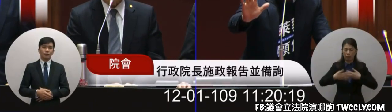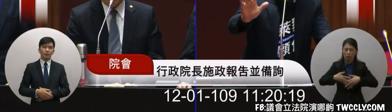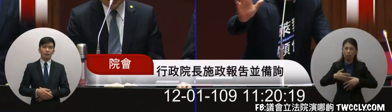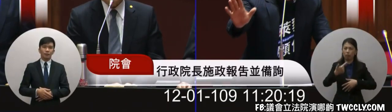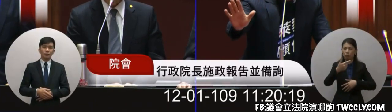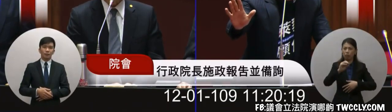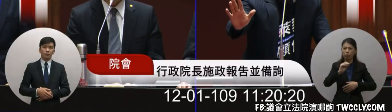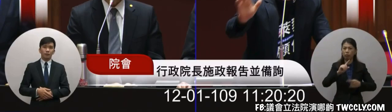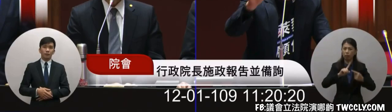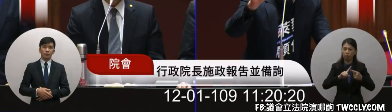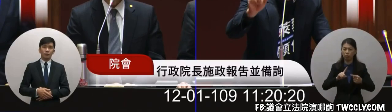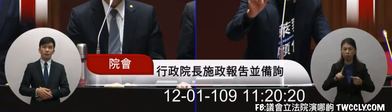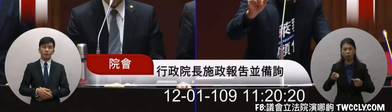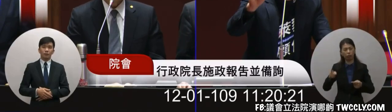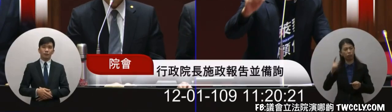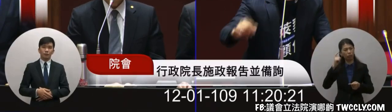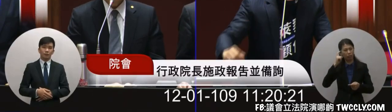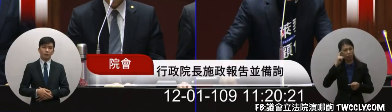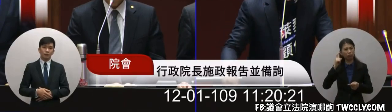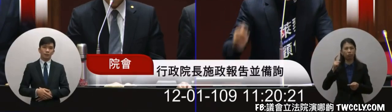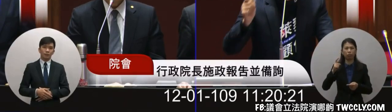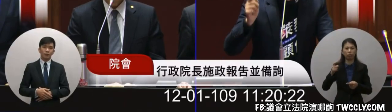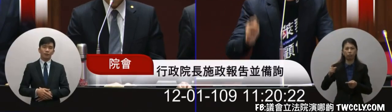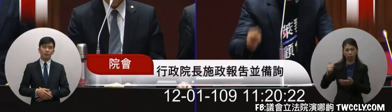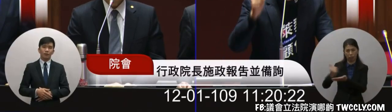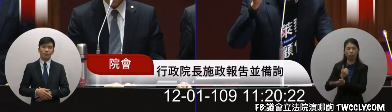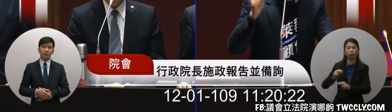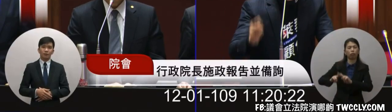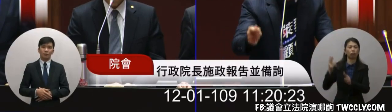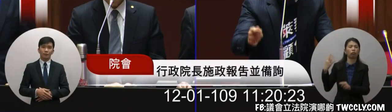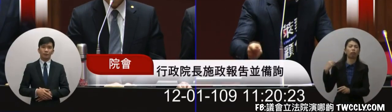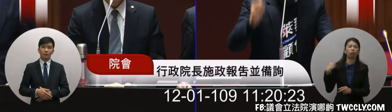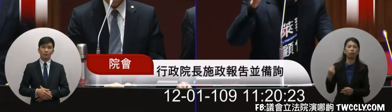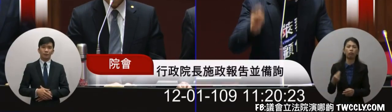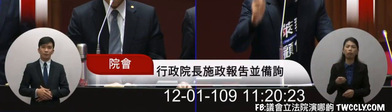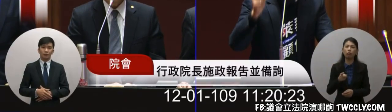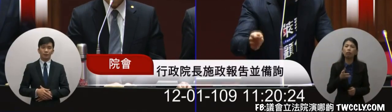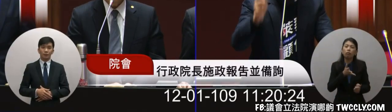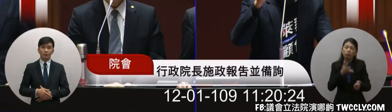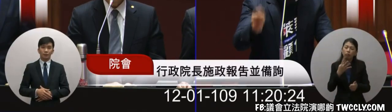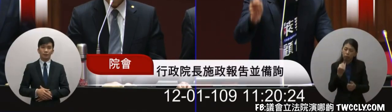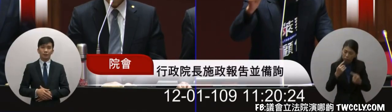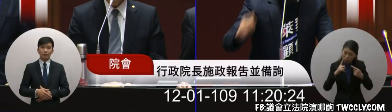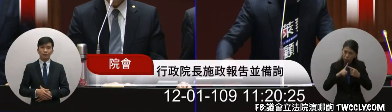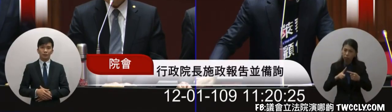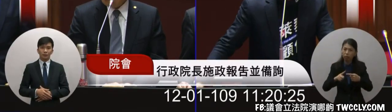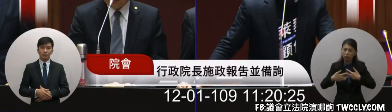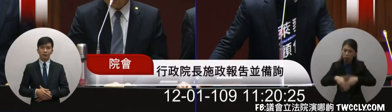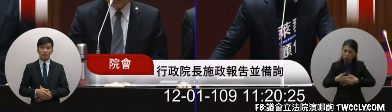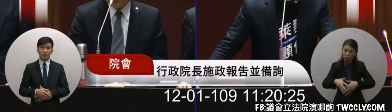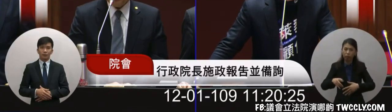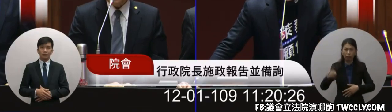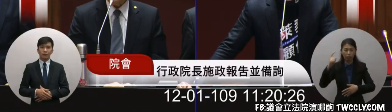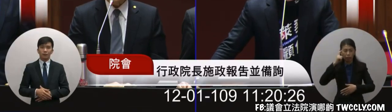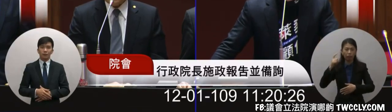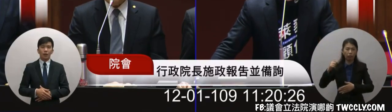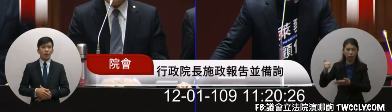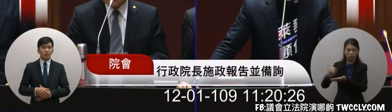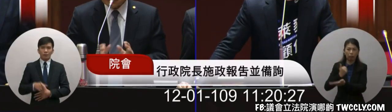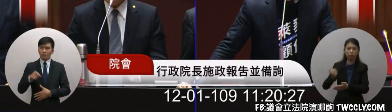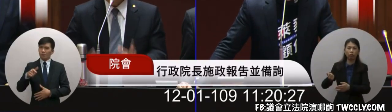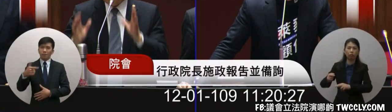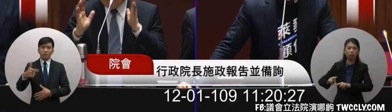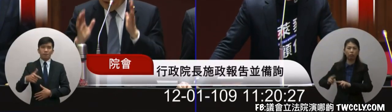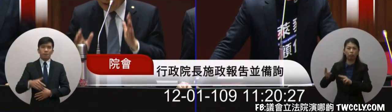头你不考虑退回，那多少人上街头你们才愿意思考明年1月1号不要开放瘦肉精、猪肉进口？ 不是这样，而